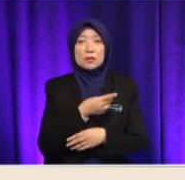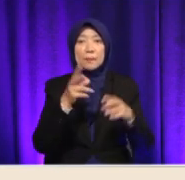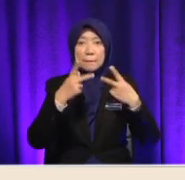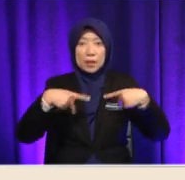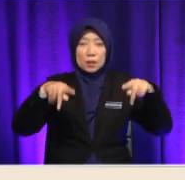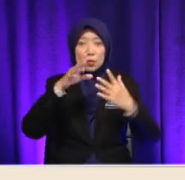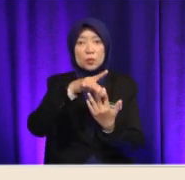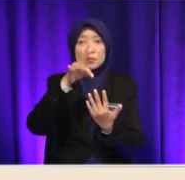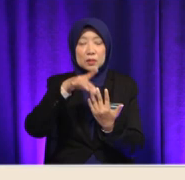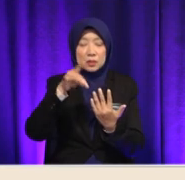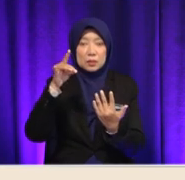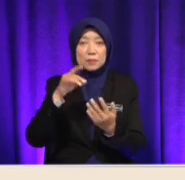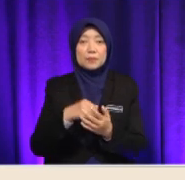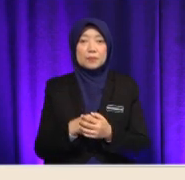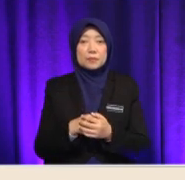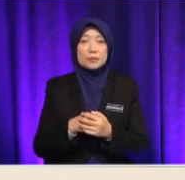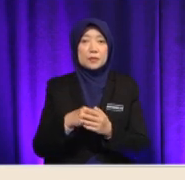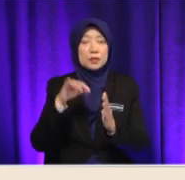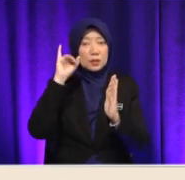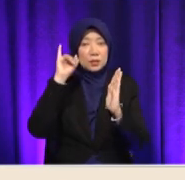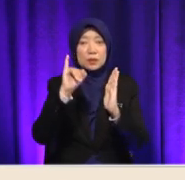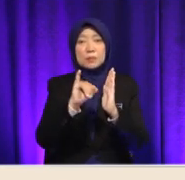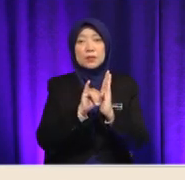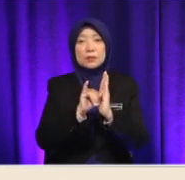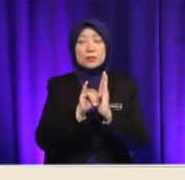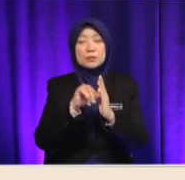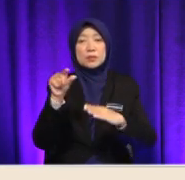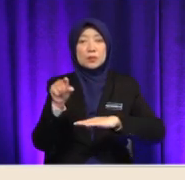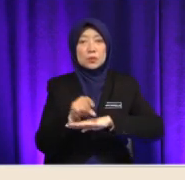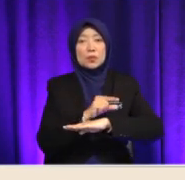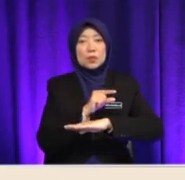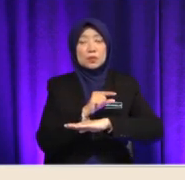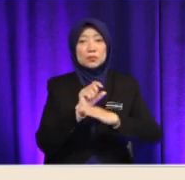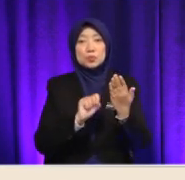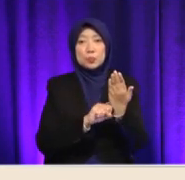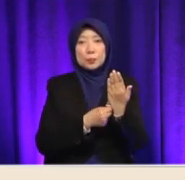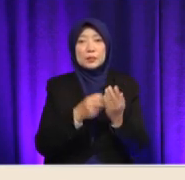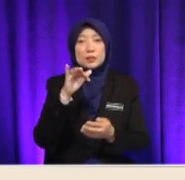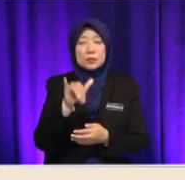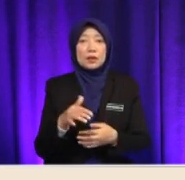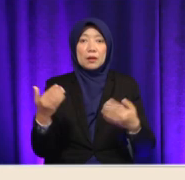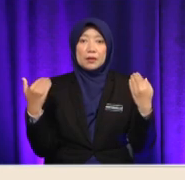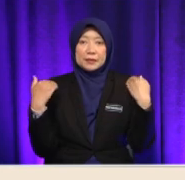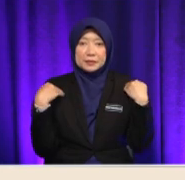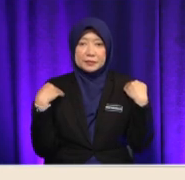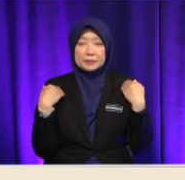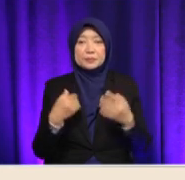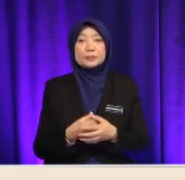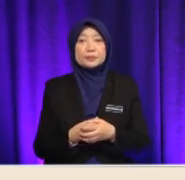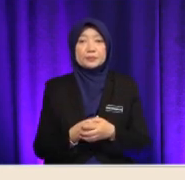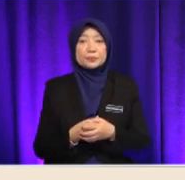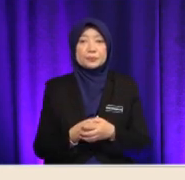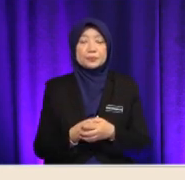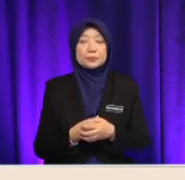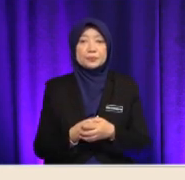image wisuda berdasarkan ataupun menggunakan sumber yang ada ya yaitu dalam image cari